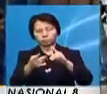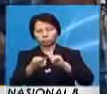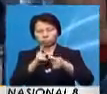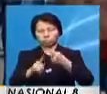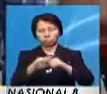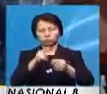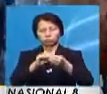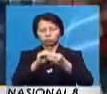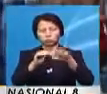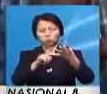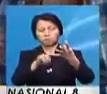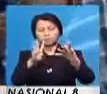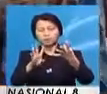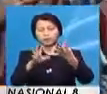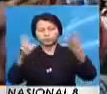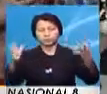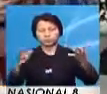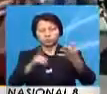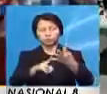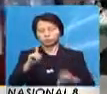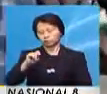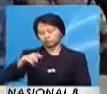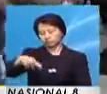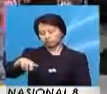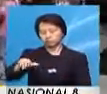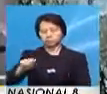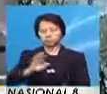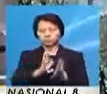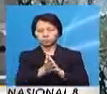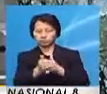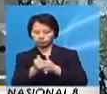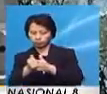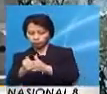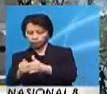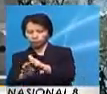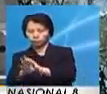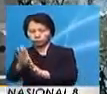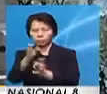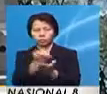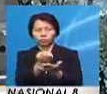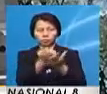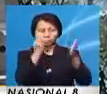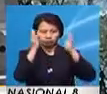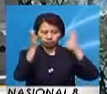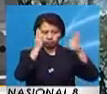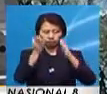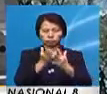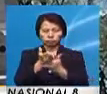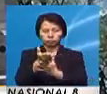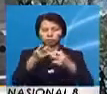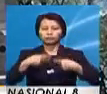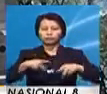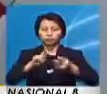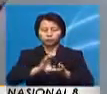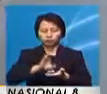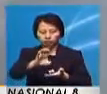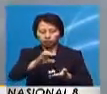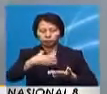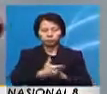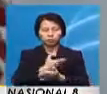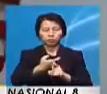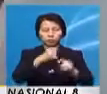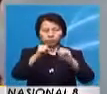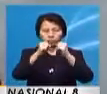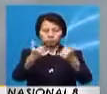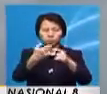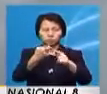dagang keempat terbesar. TPPA bakal menjadi pemangkin kepada pertumbuhan ekonomi negara melalui peluang pelaburan baru daripada